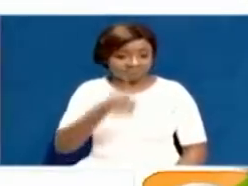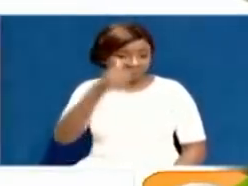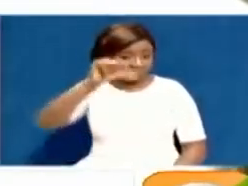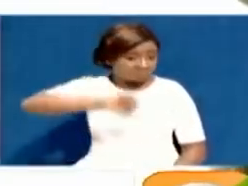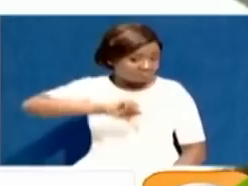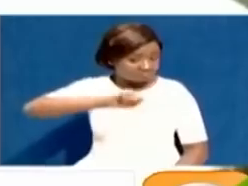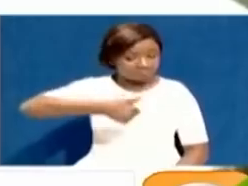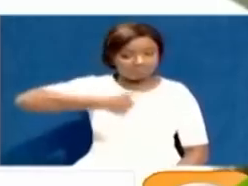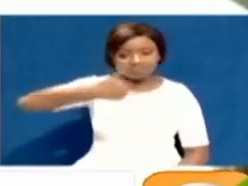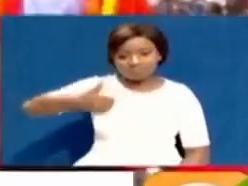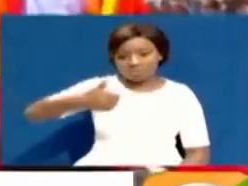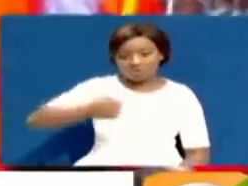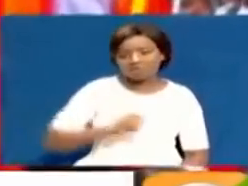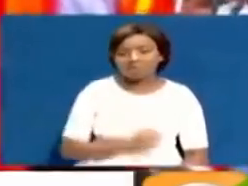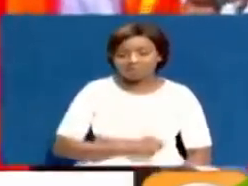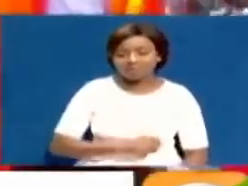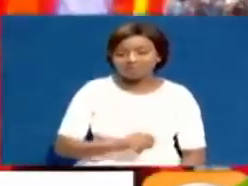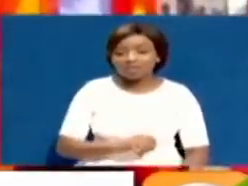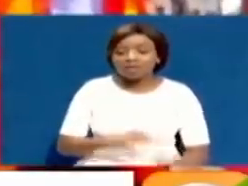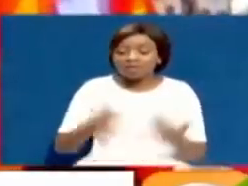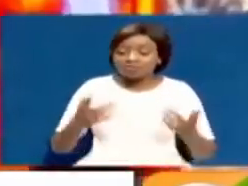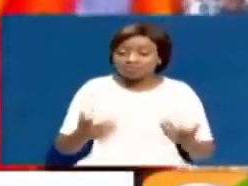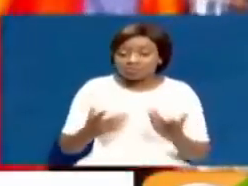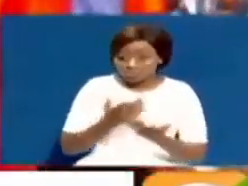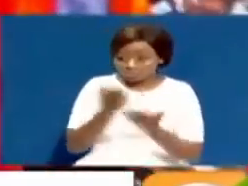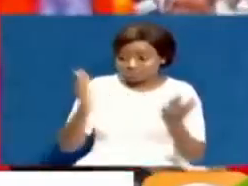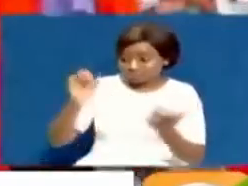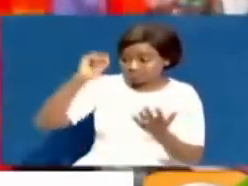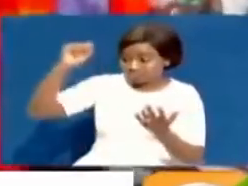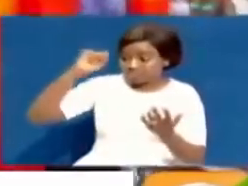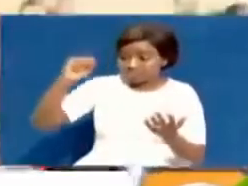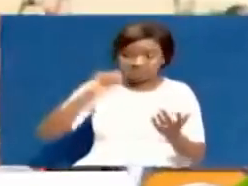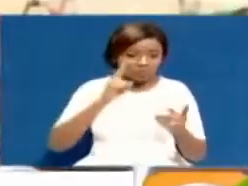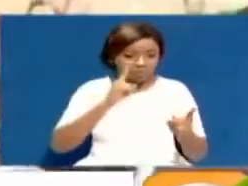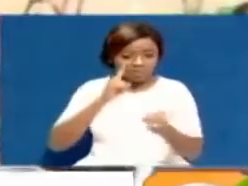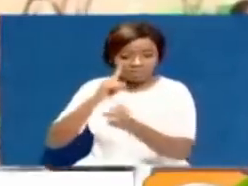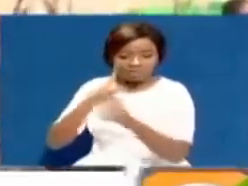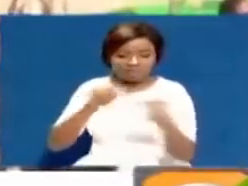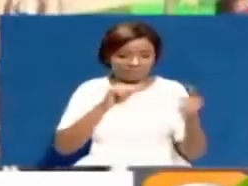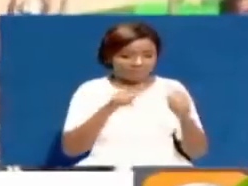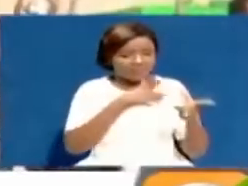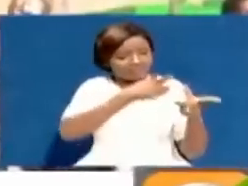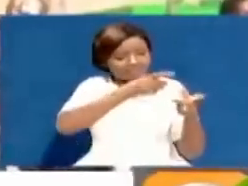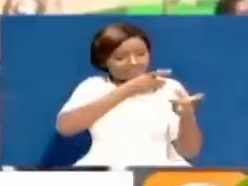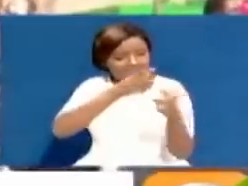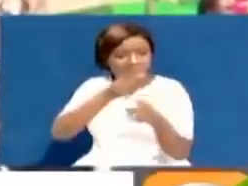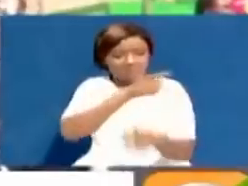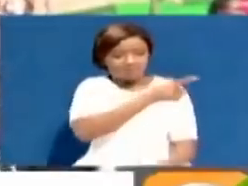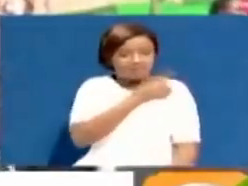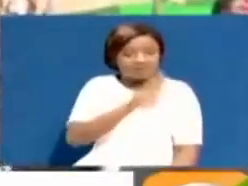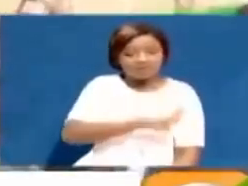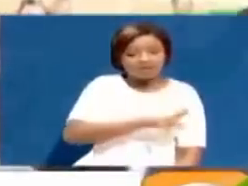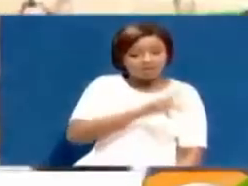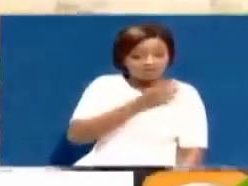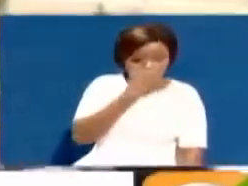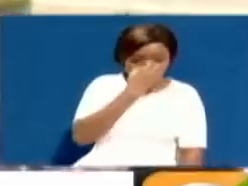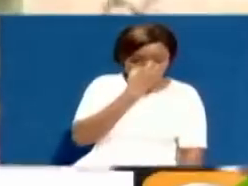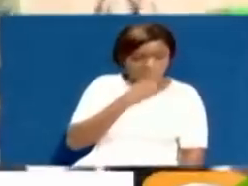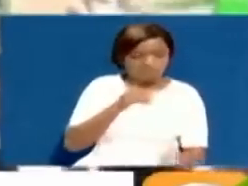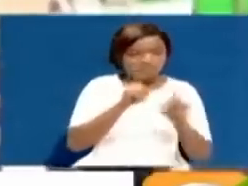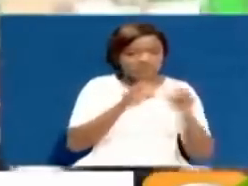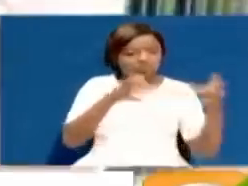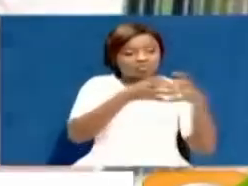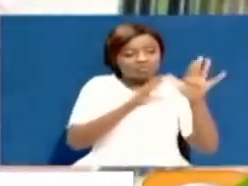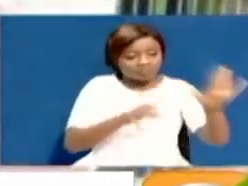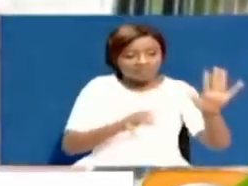Nzuri au mbaya? A series of political salvos directed at Deputy President William Ruto and his hustler movement in